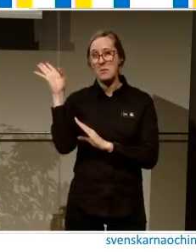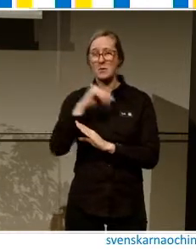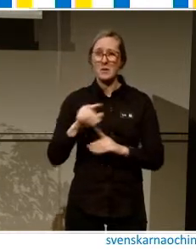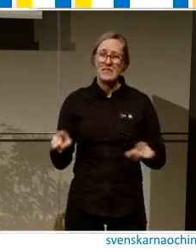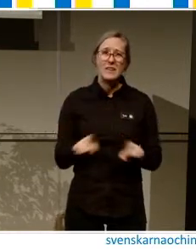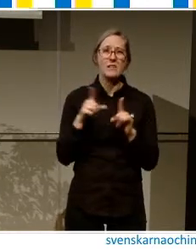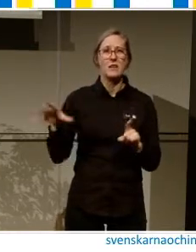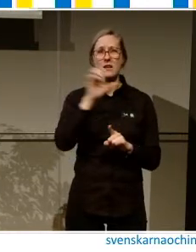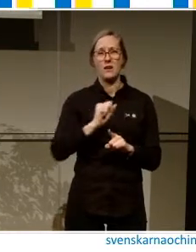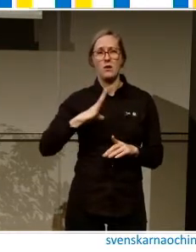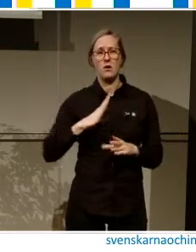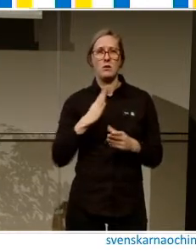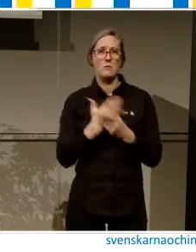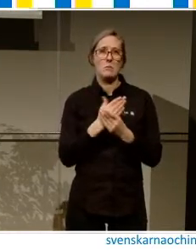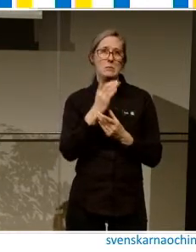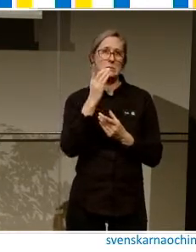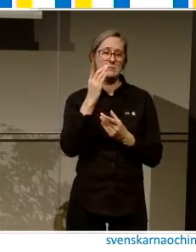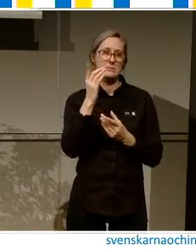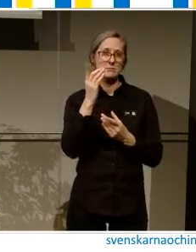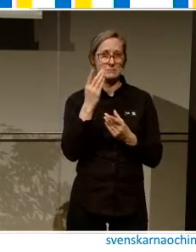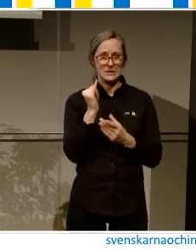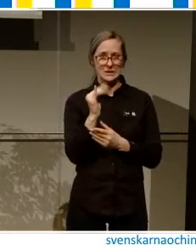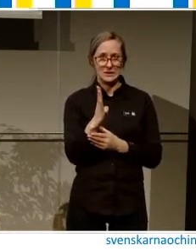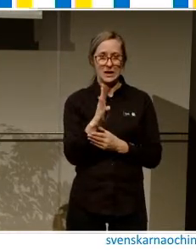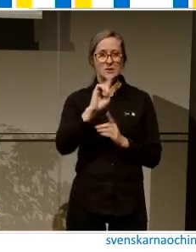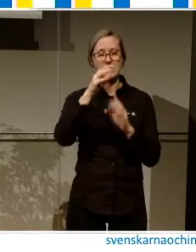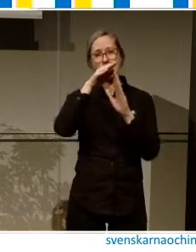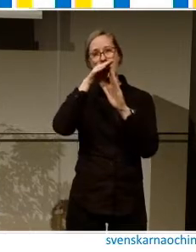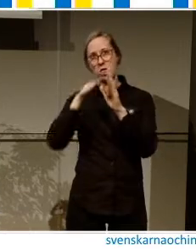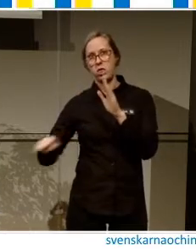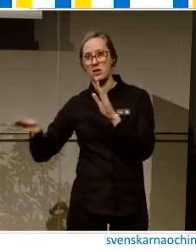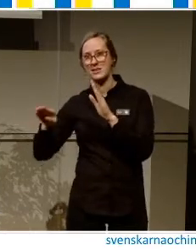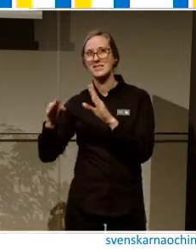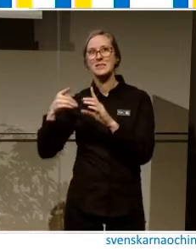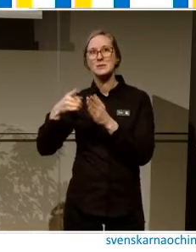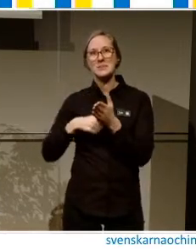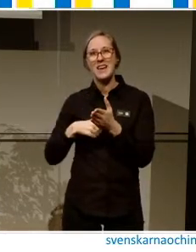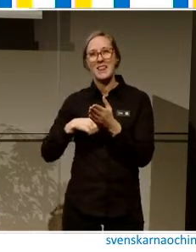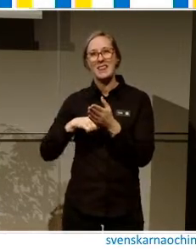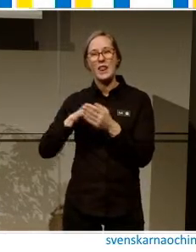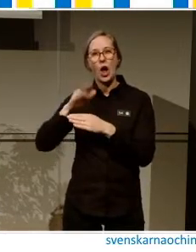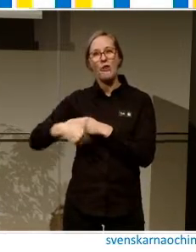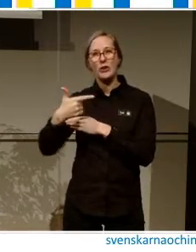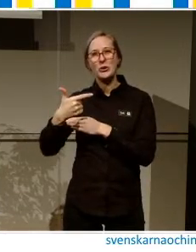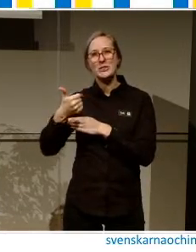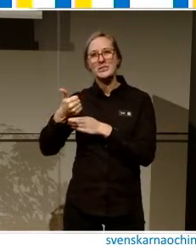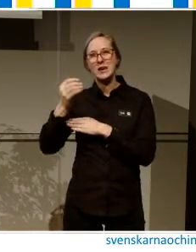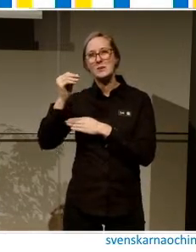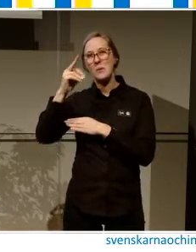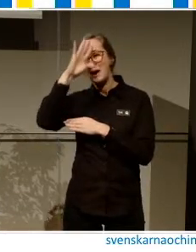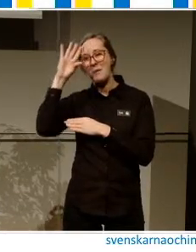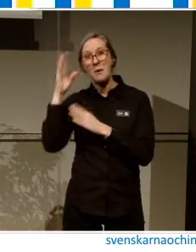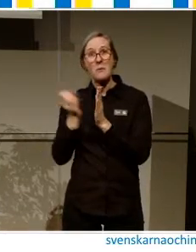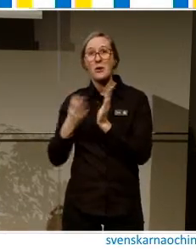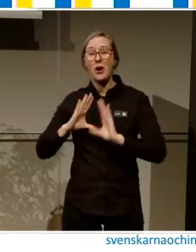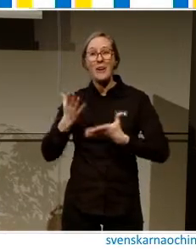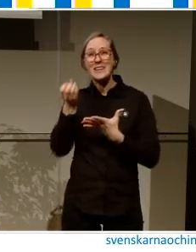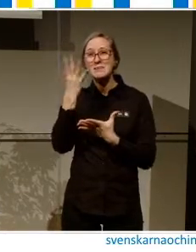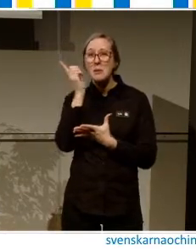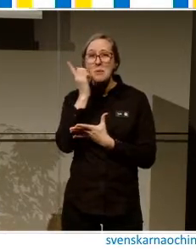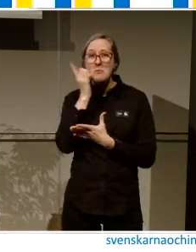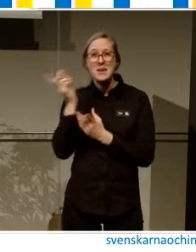som har mobilt BankID. Sen sjunker det. Och speciellt här efter 76. Så de hade ju inte ens en smart mobil. Så de har ju inte ens